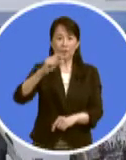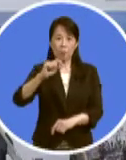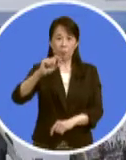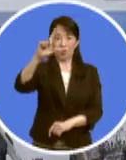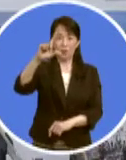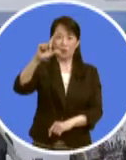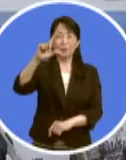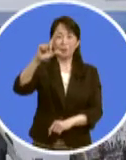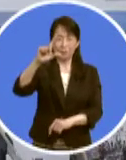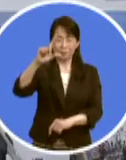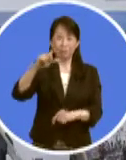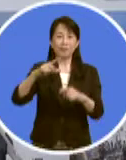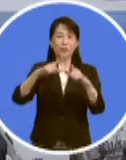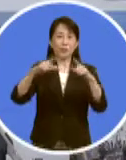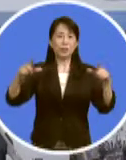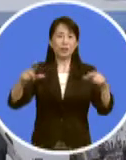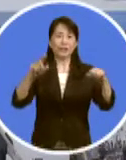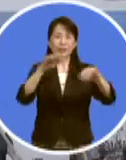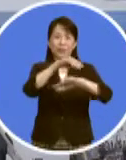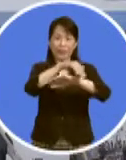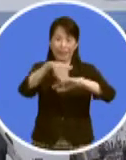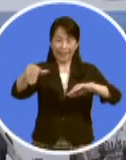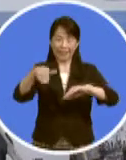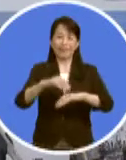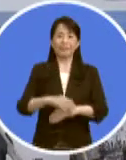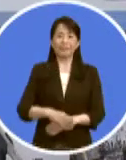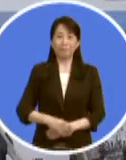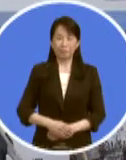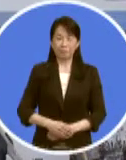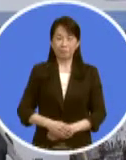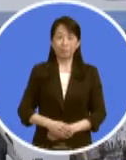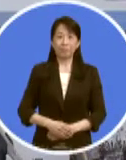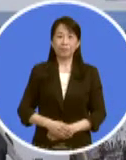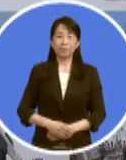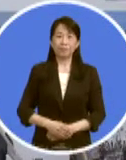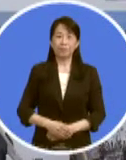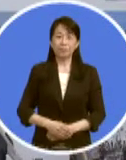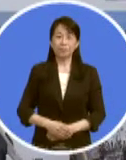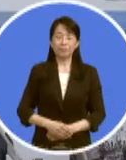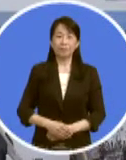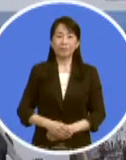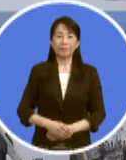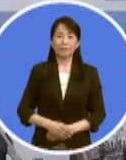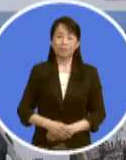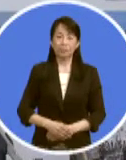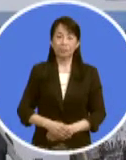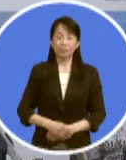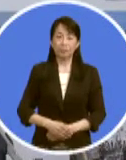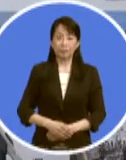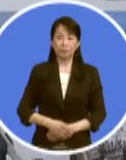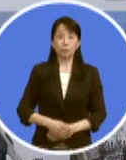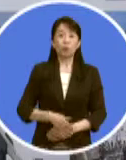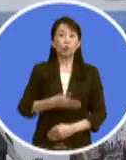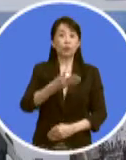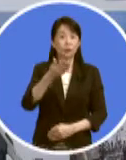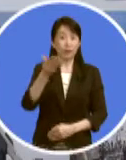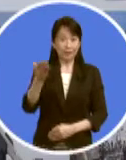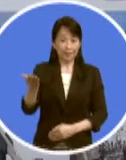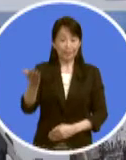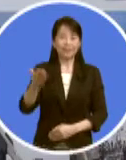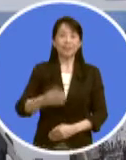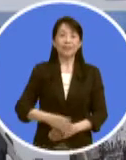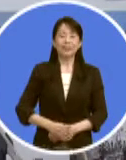音源2割ぐらい女性管理職が増えているということでございますまあその上でまた